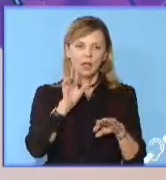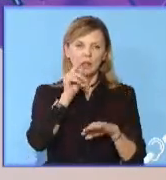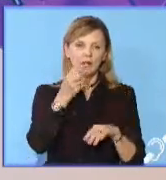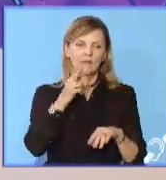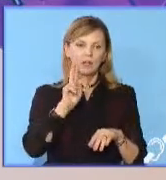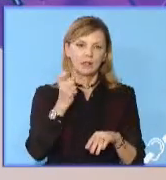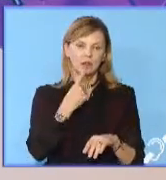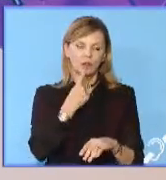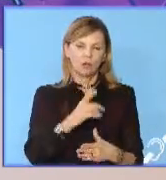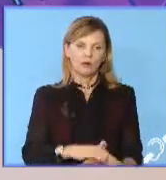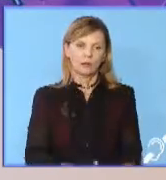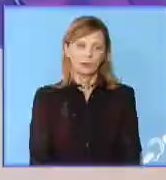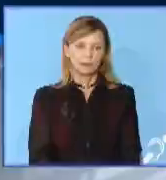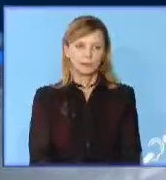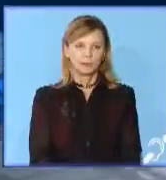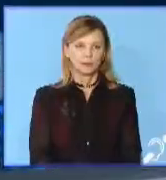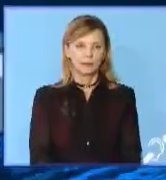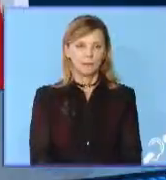Craiova.